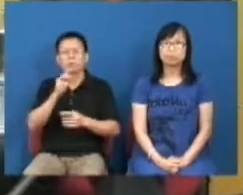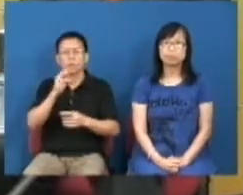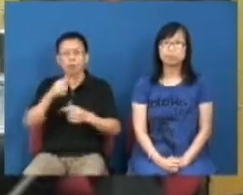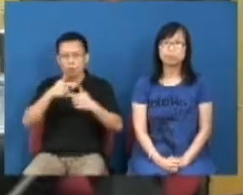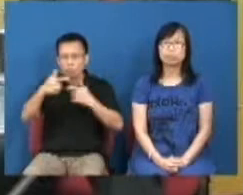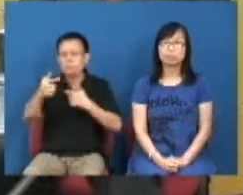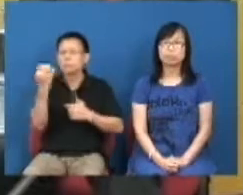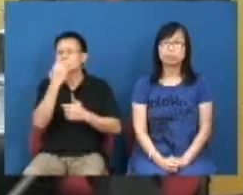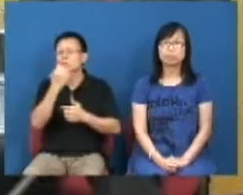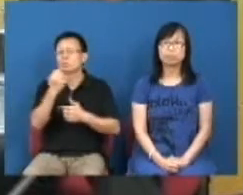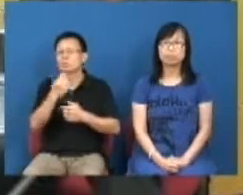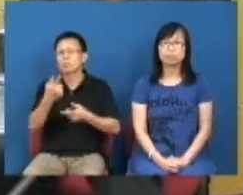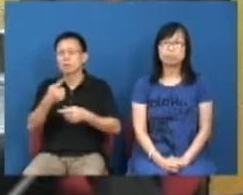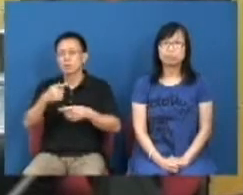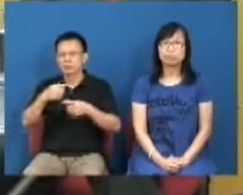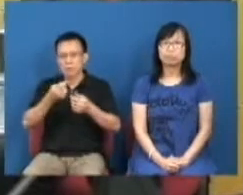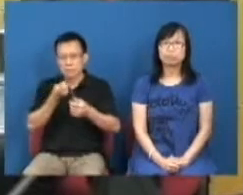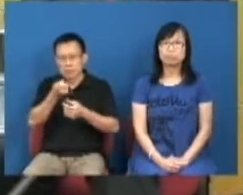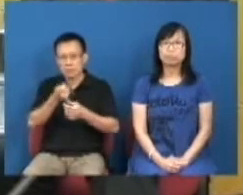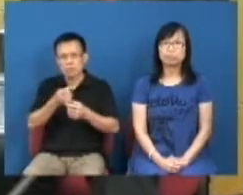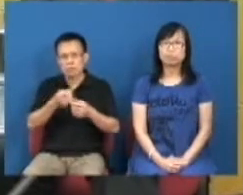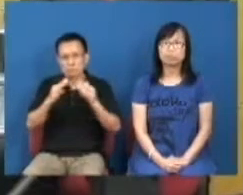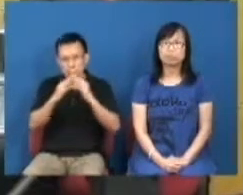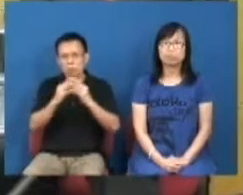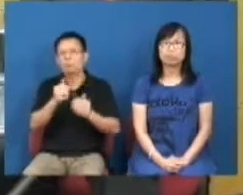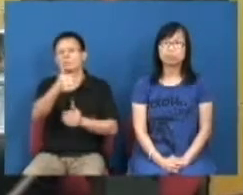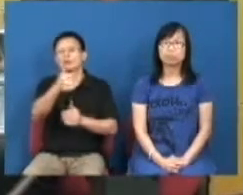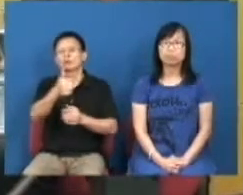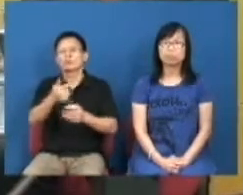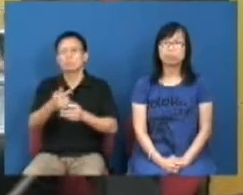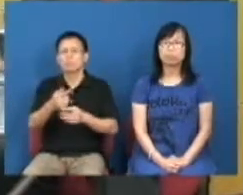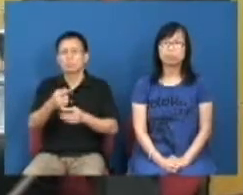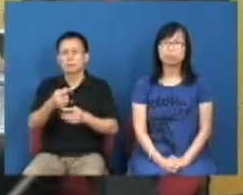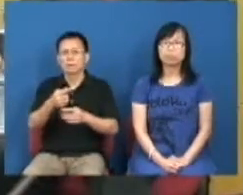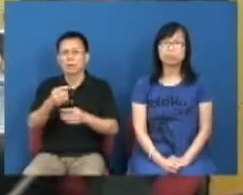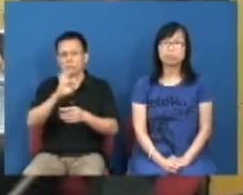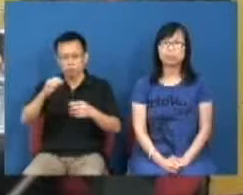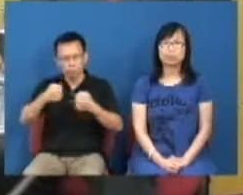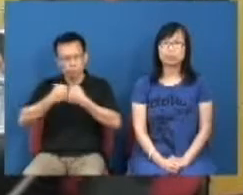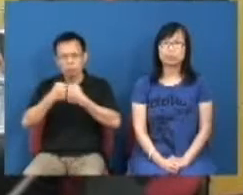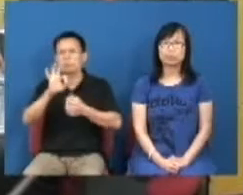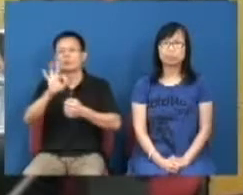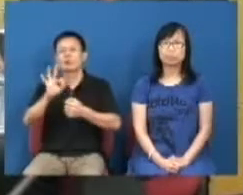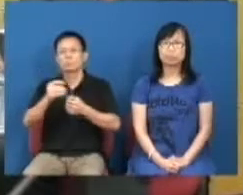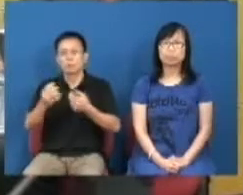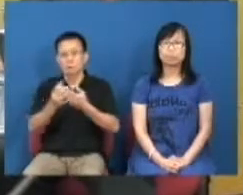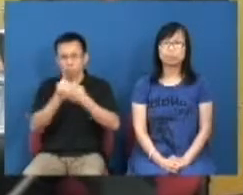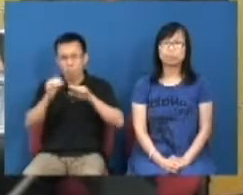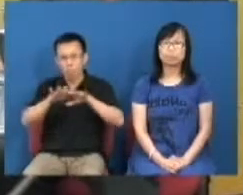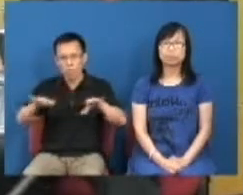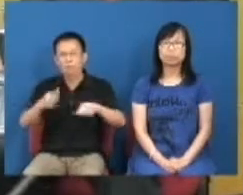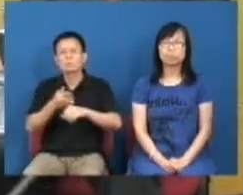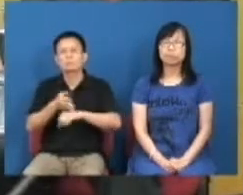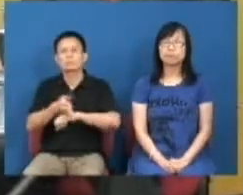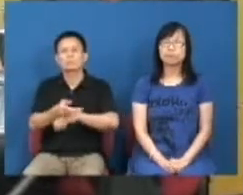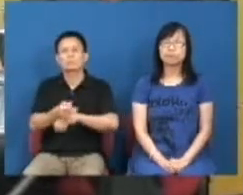如近鄰。其實兩句説話冇抵觸噶，係咪？只要我哋真係可以和諧社會，咁